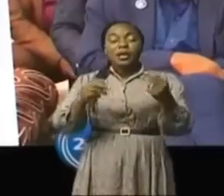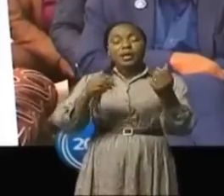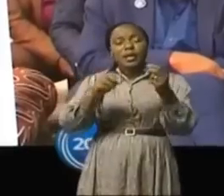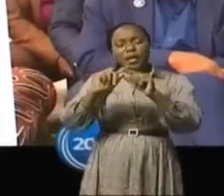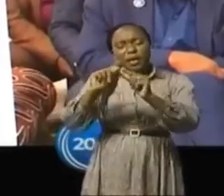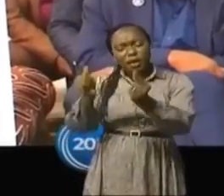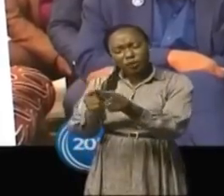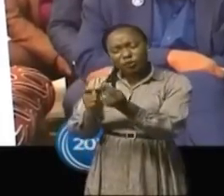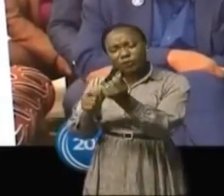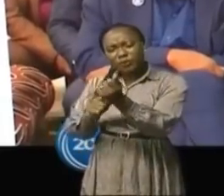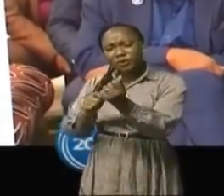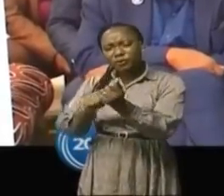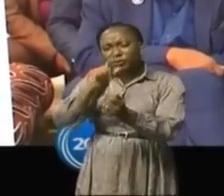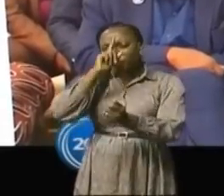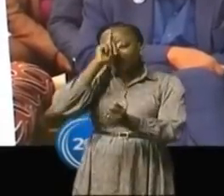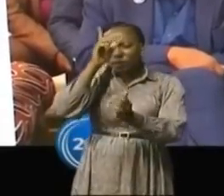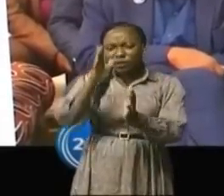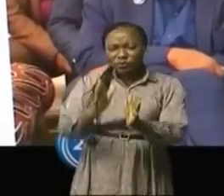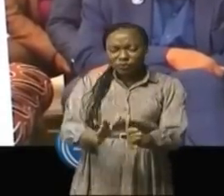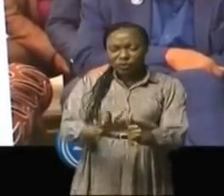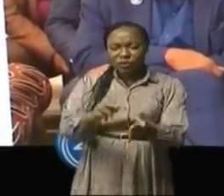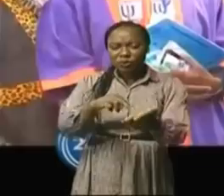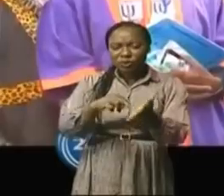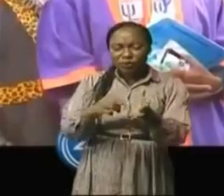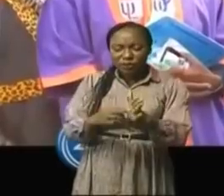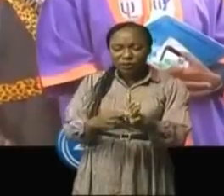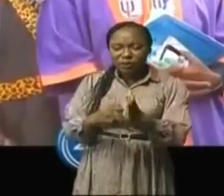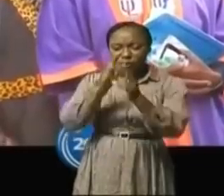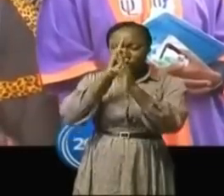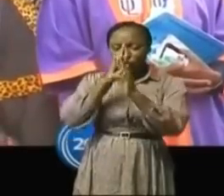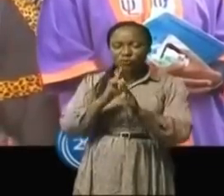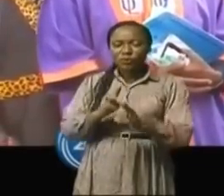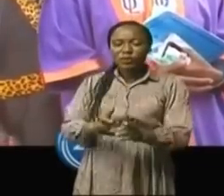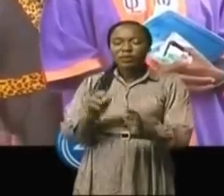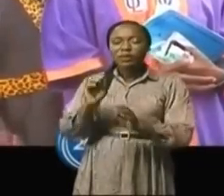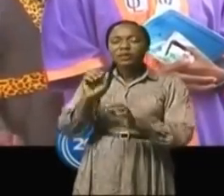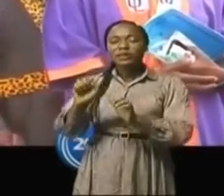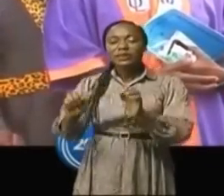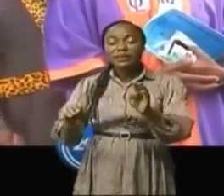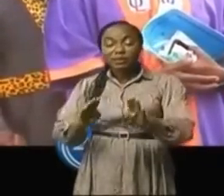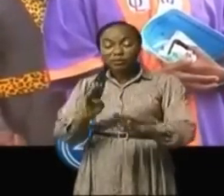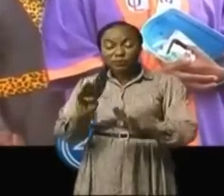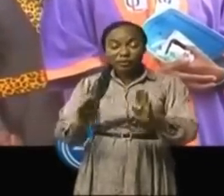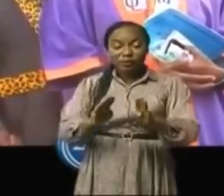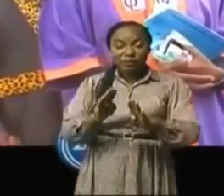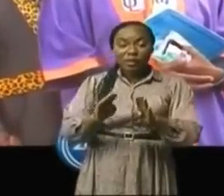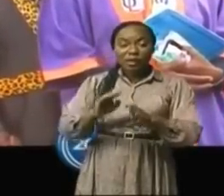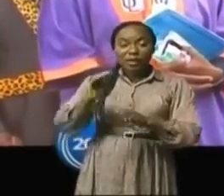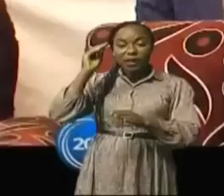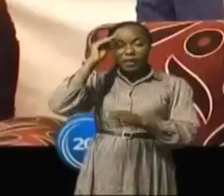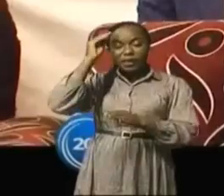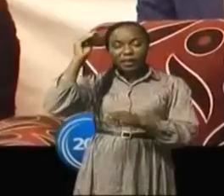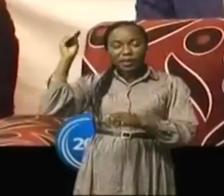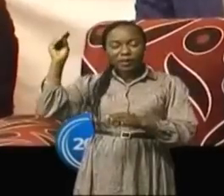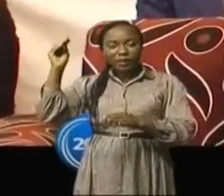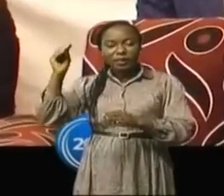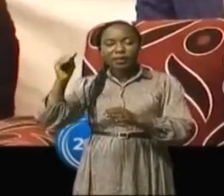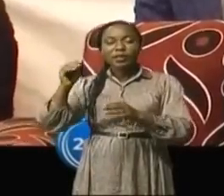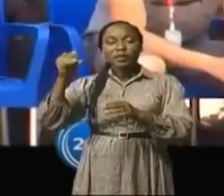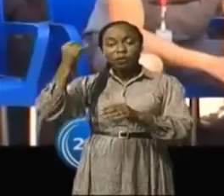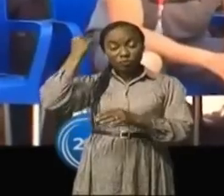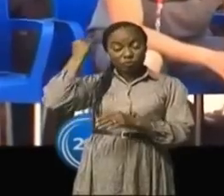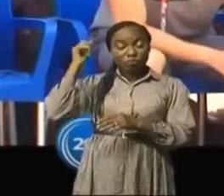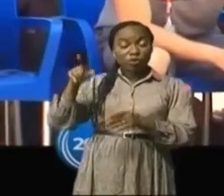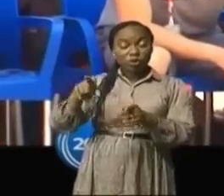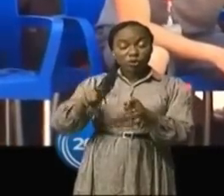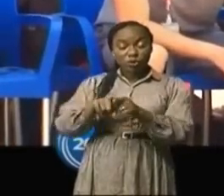du Sankuru a à son tour honoré scientifiquement la mémoire de Lumumba par une séance scientifique qui a connu comme grand